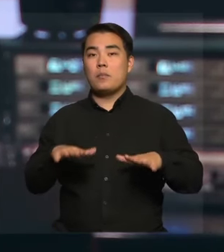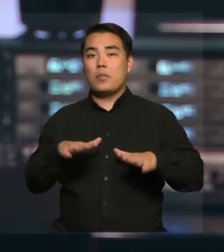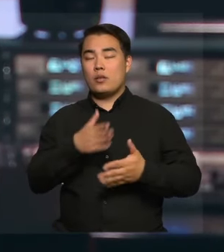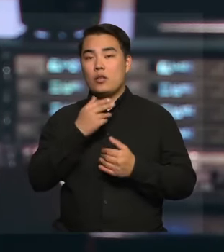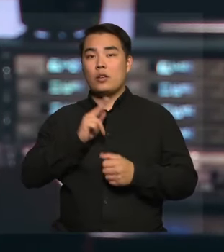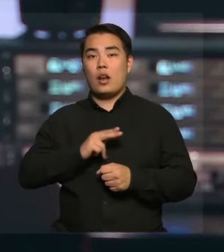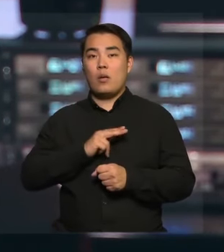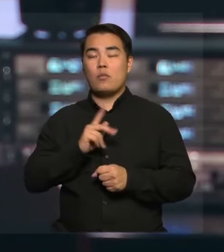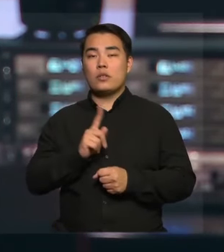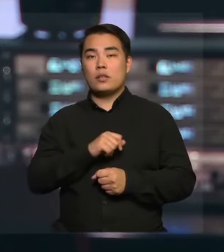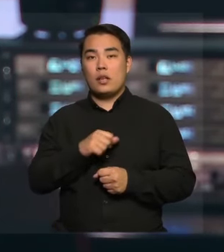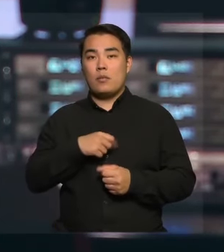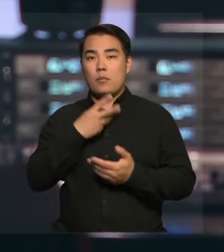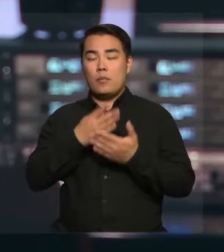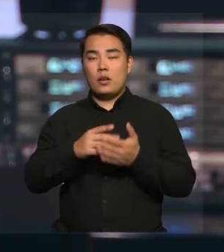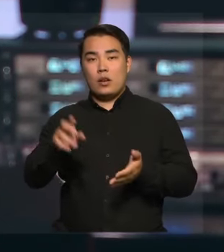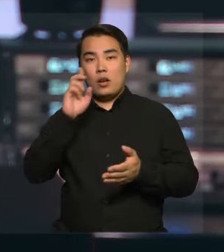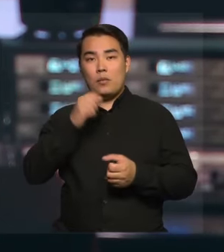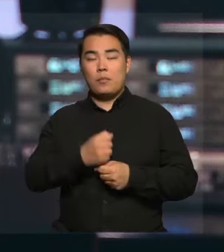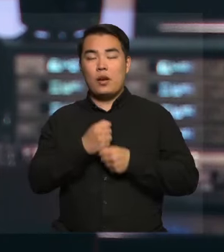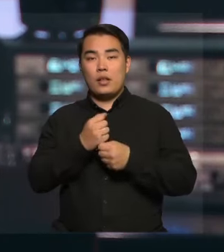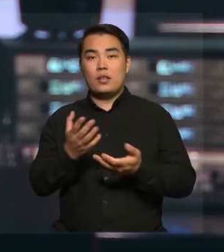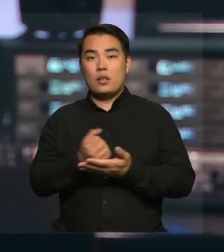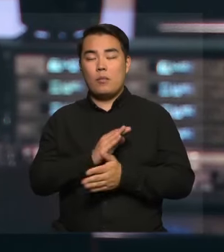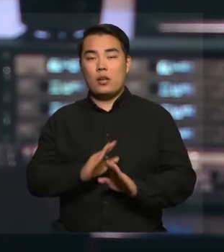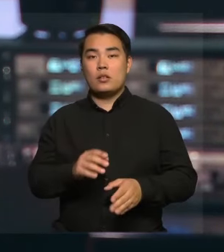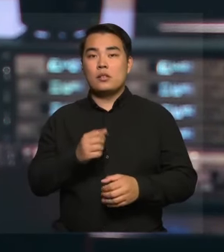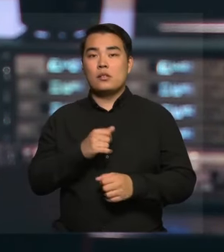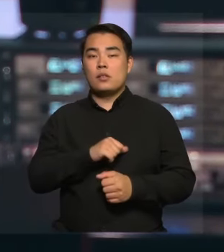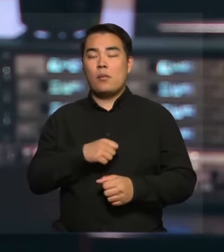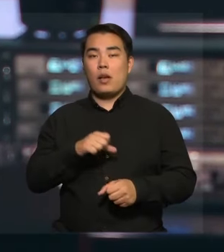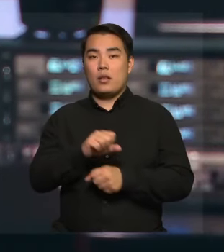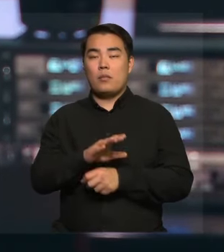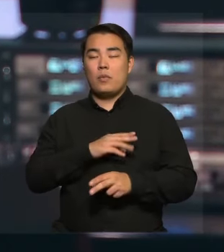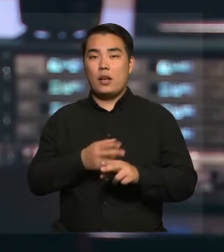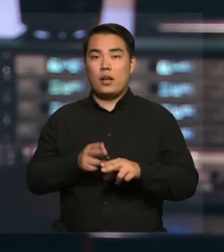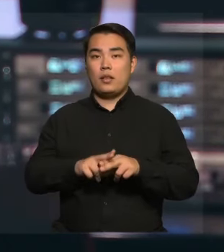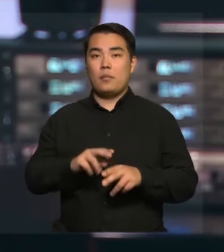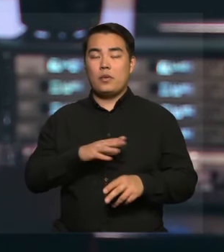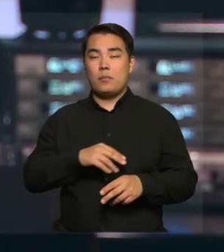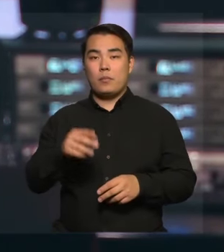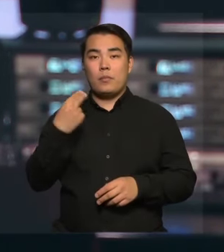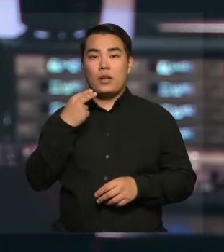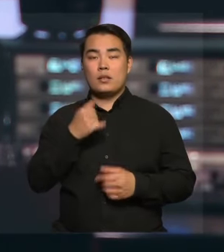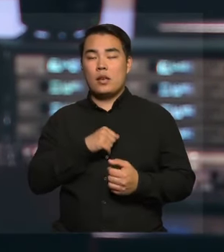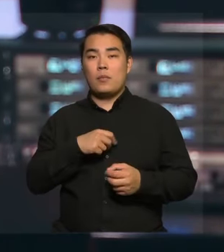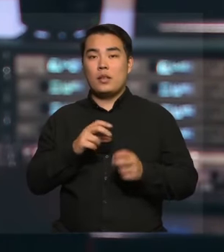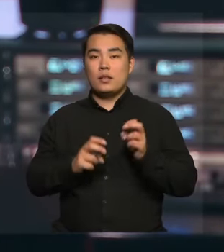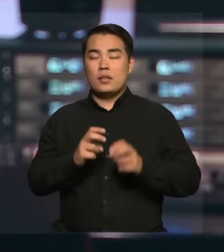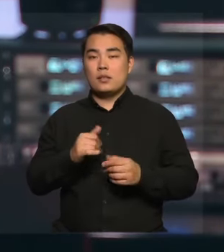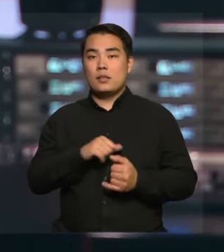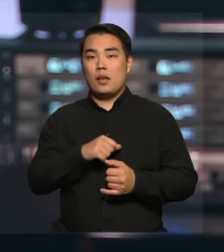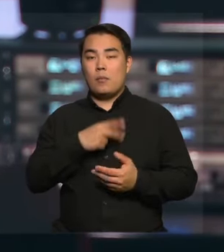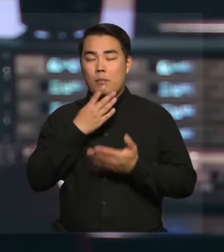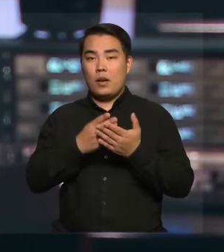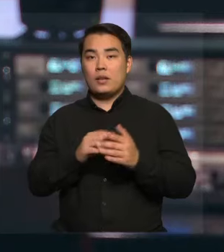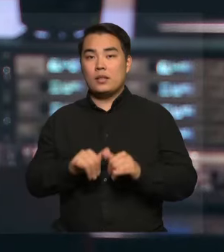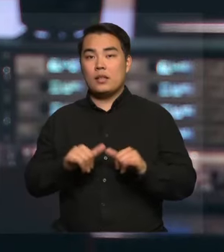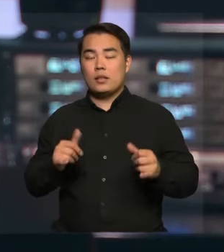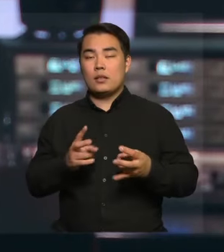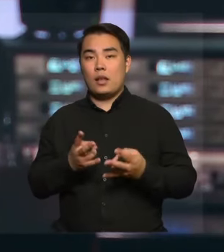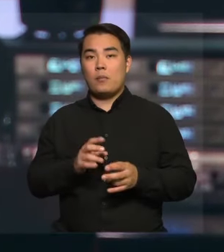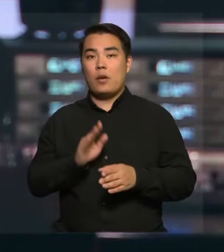істеп тұрғандардың өзі мемлекеттен қолдау таппай тоқтап қалған. Осына ескерген президент қайта өңдеу зауыттарын көбейту туралы тапсырма берген